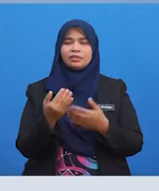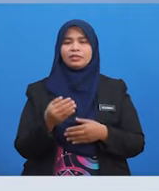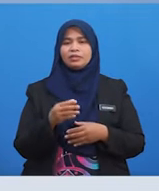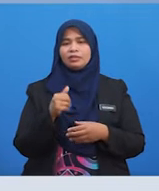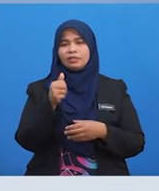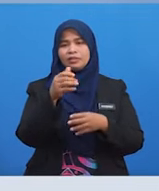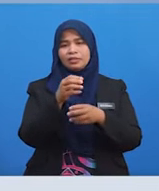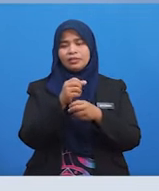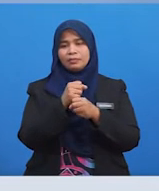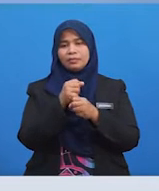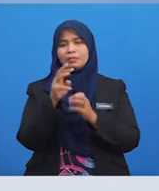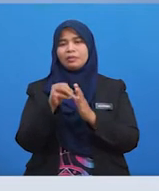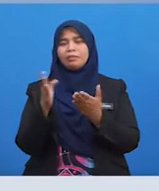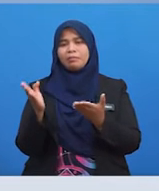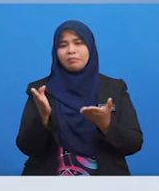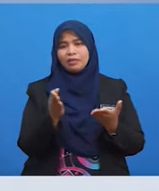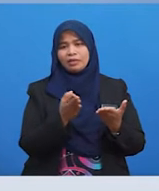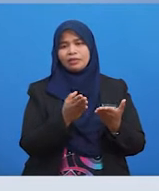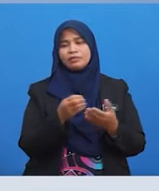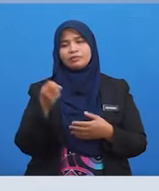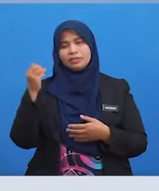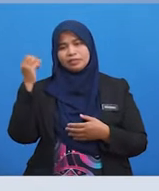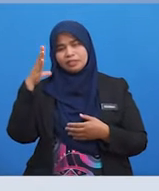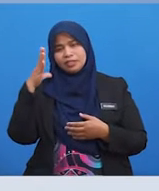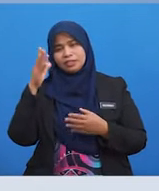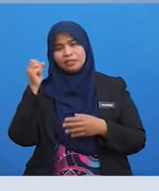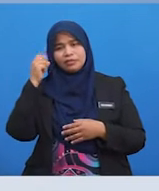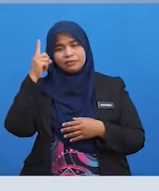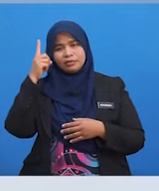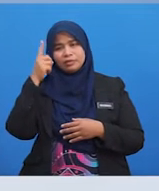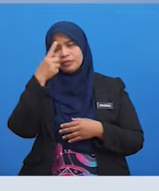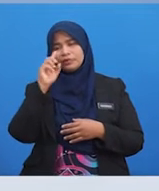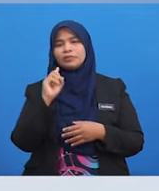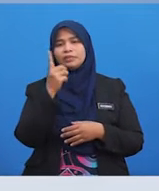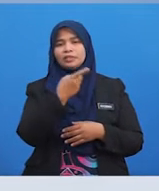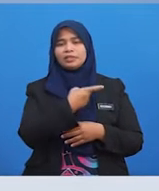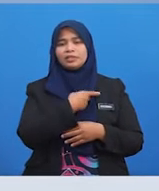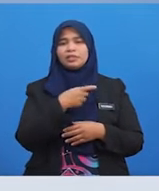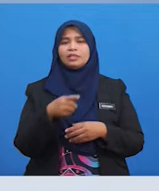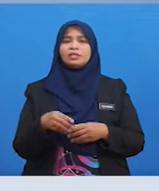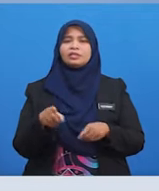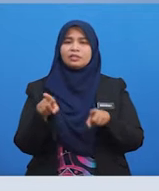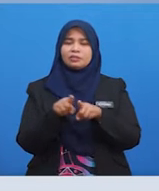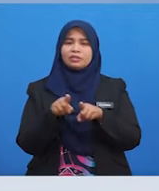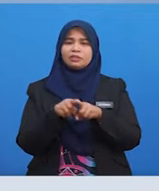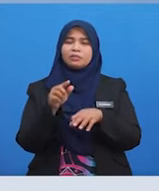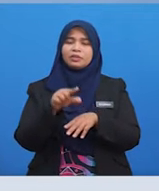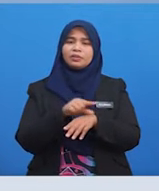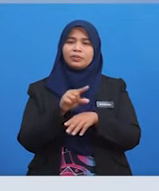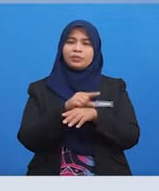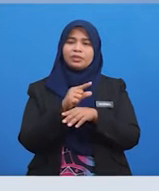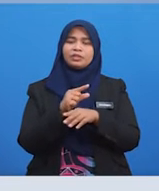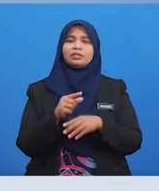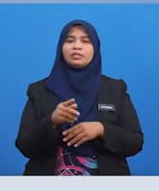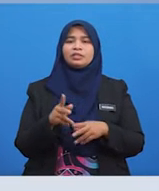mudah-mudahan dapat membawa sinar kefahaman untuk kita saling